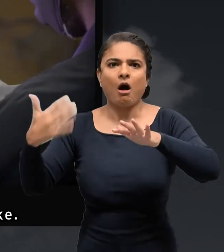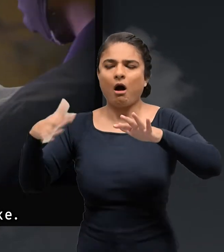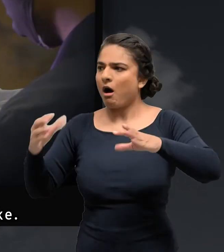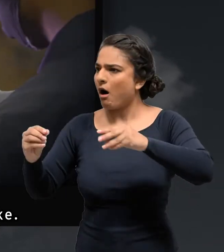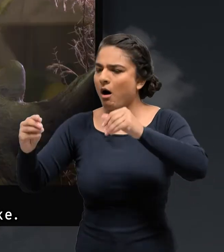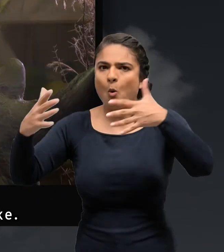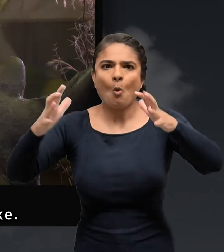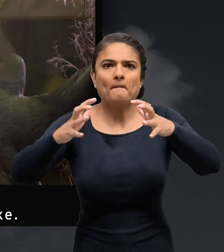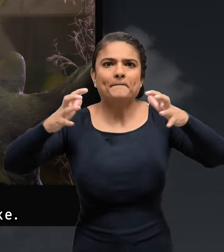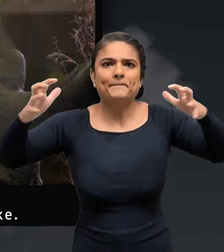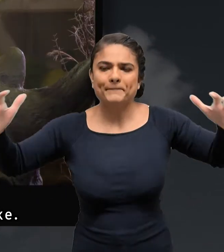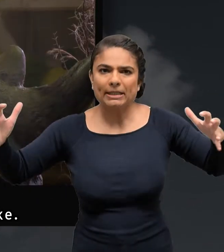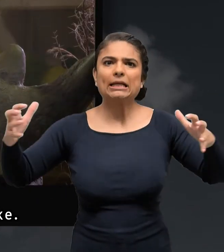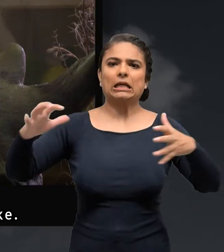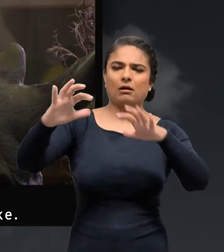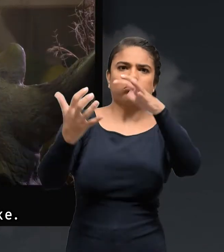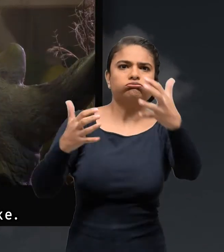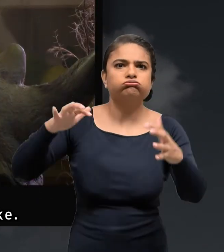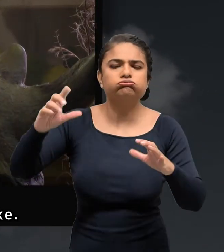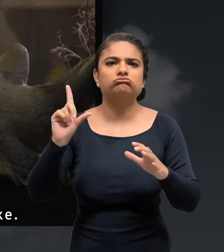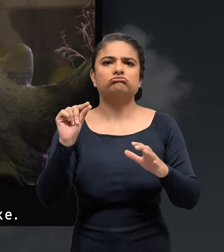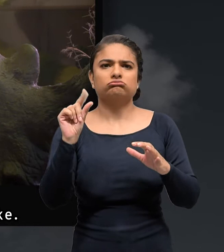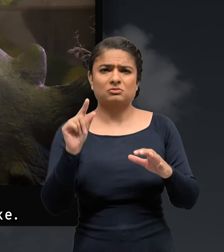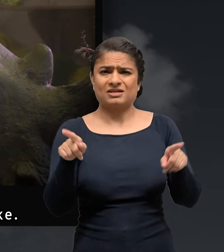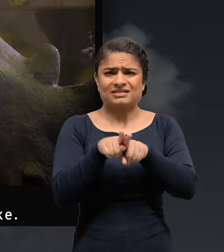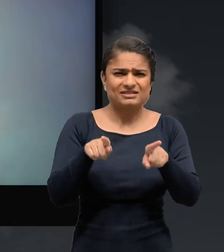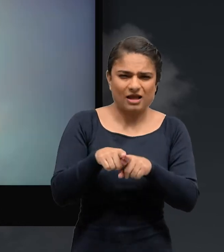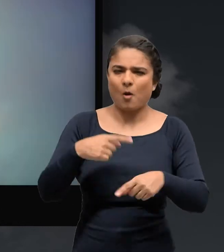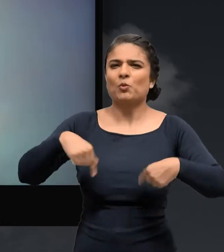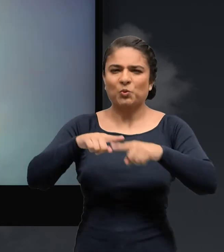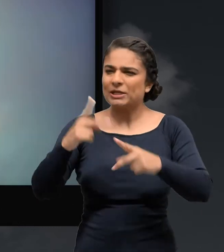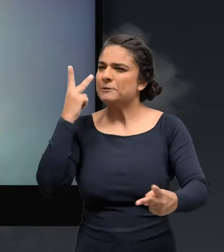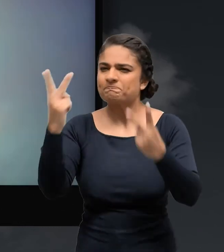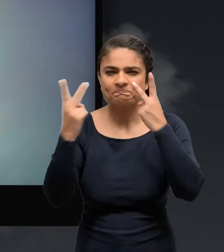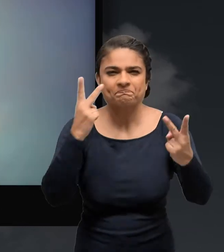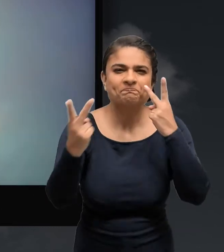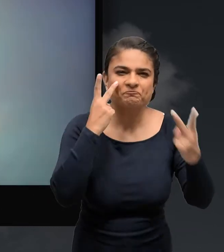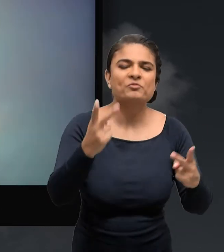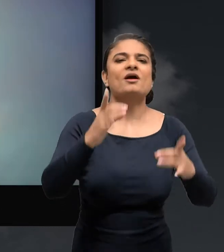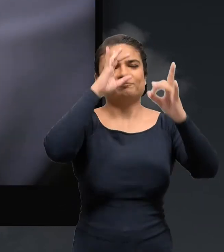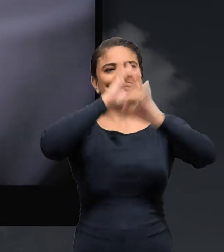daar het om te kan presies weet hoe 'n ding lyk. Het ons ook daardie begeerte.